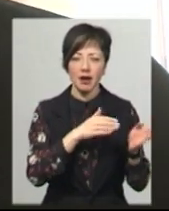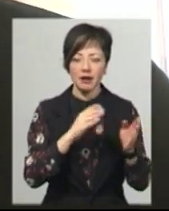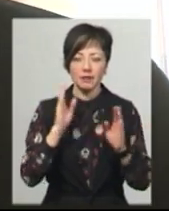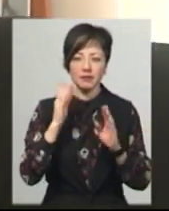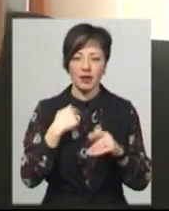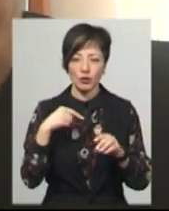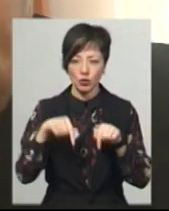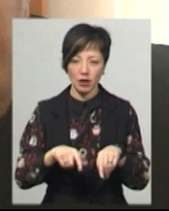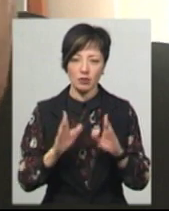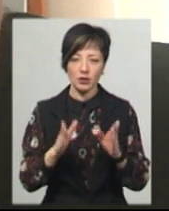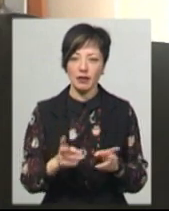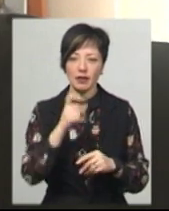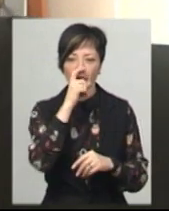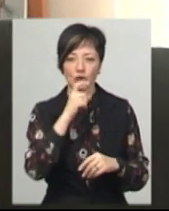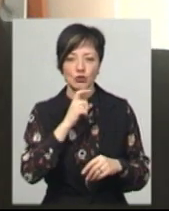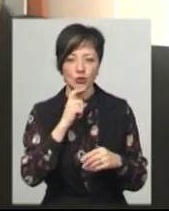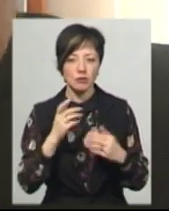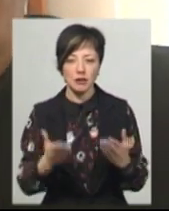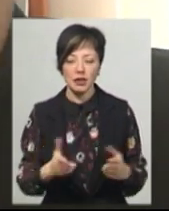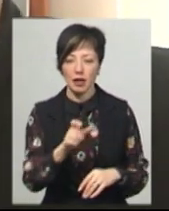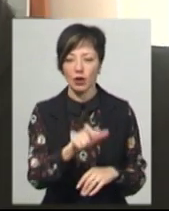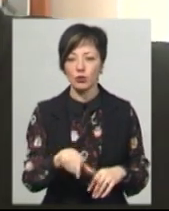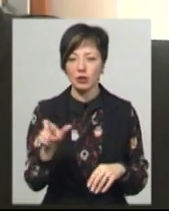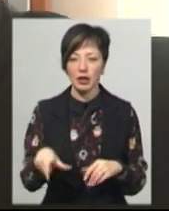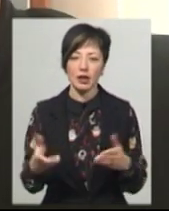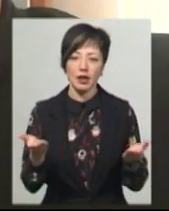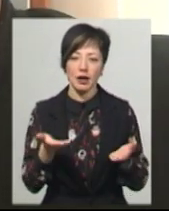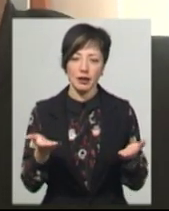тоді почну. Нерозуміння людей, які